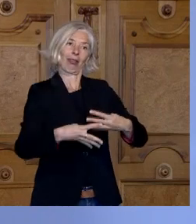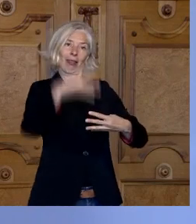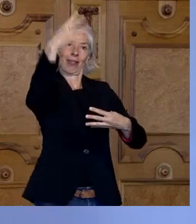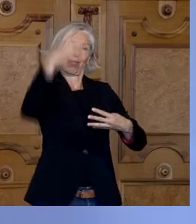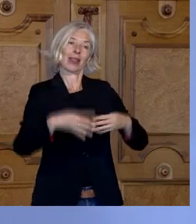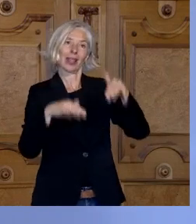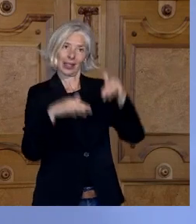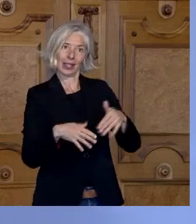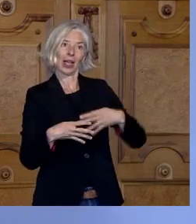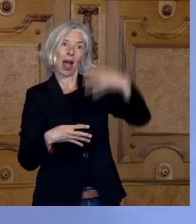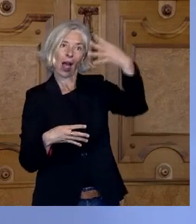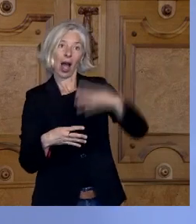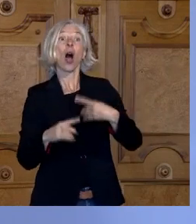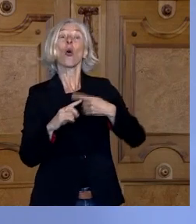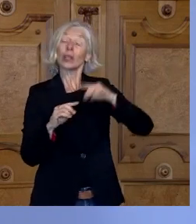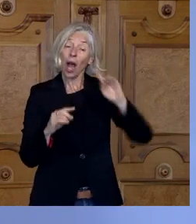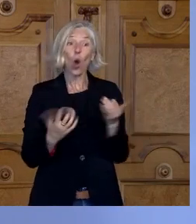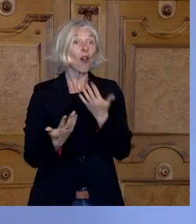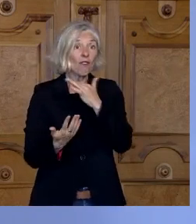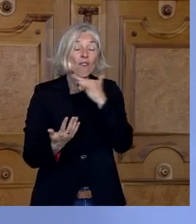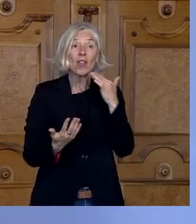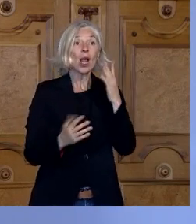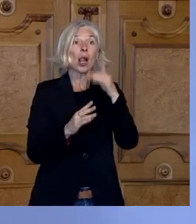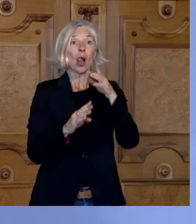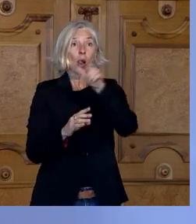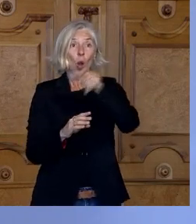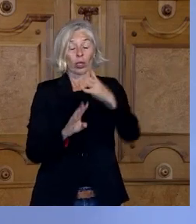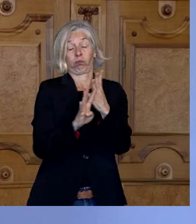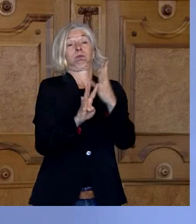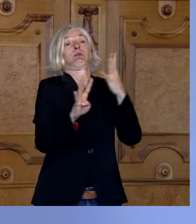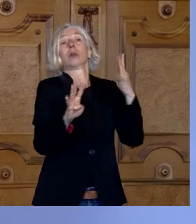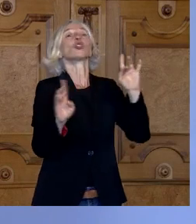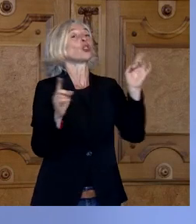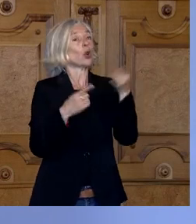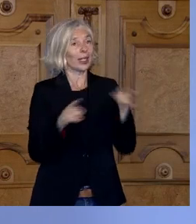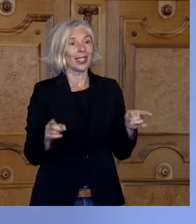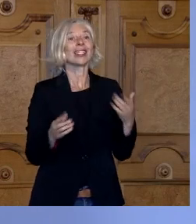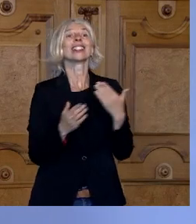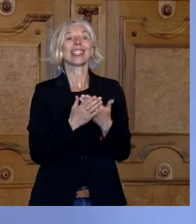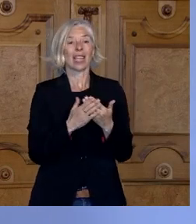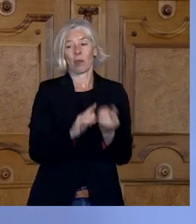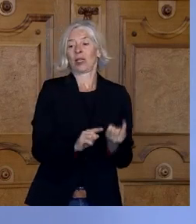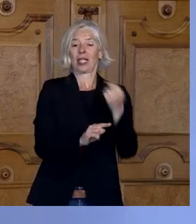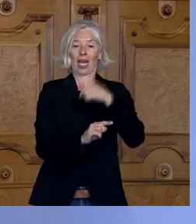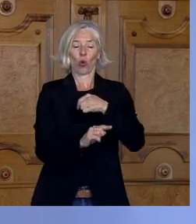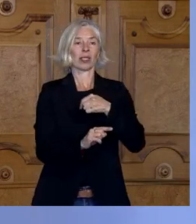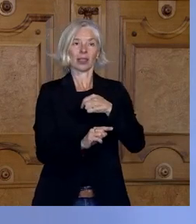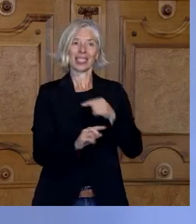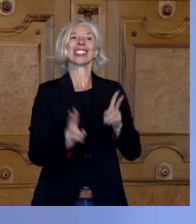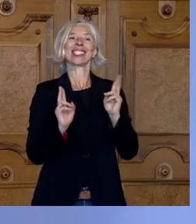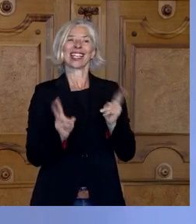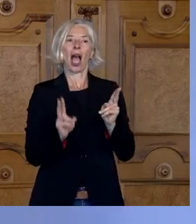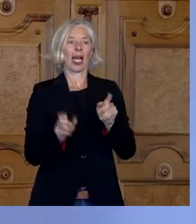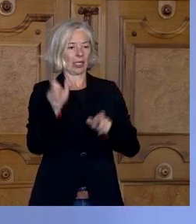um sicherzustellen, dass nicht zu viele Menschen sich in einem Gebäude aufhalten, den Zugang mit Security-Kräften entsprechend